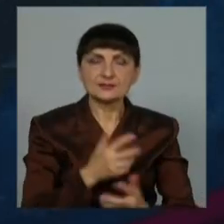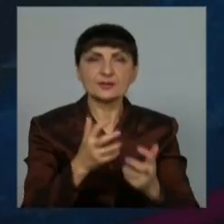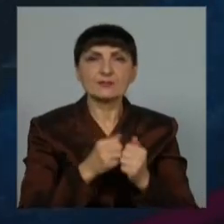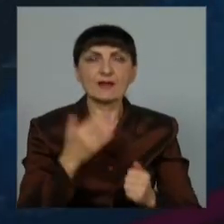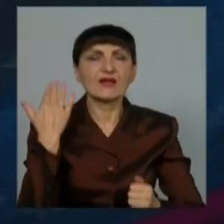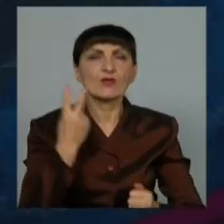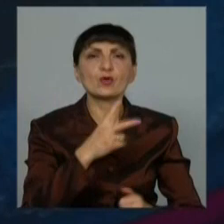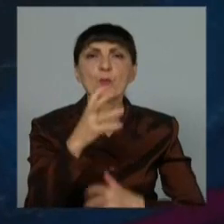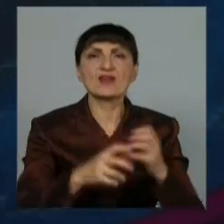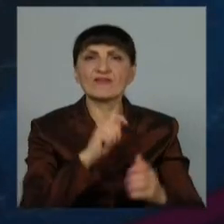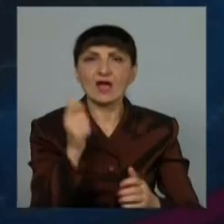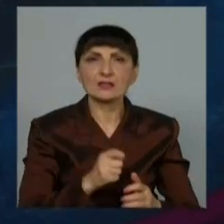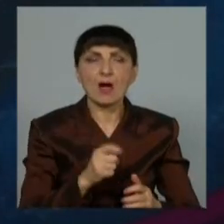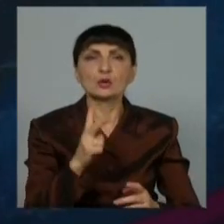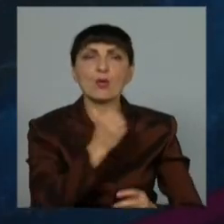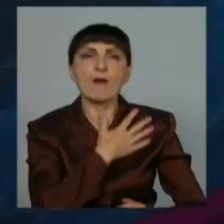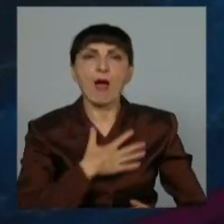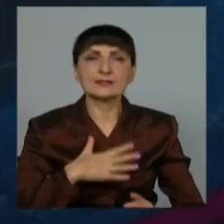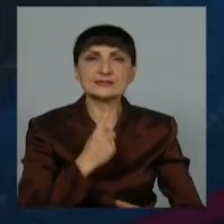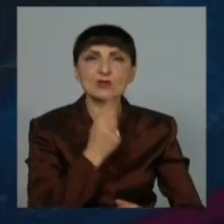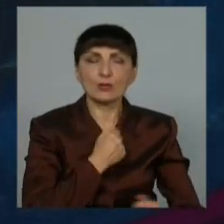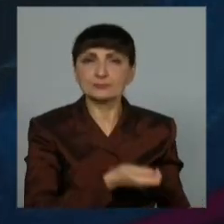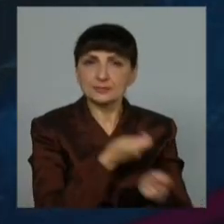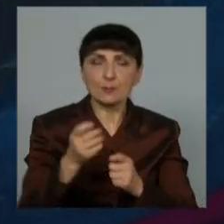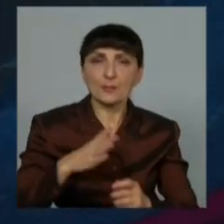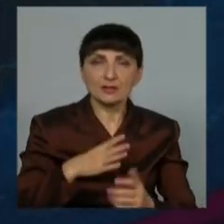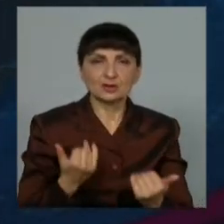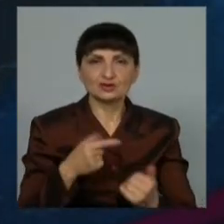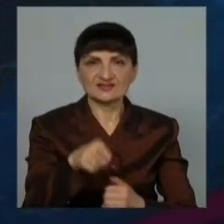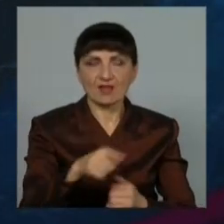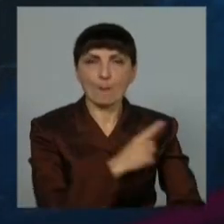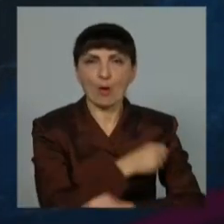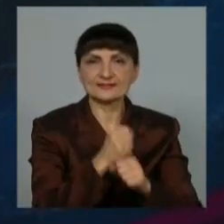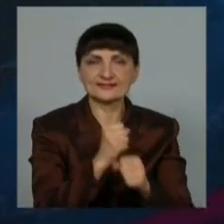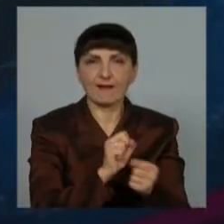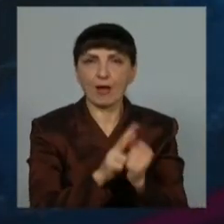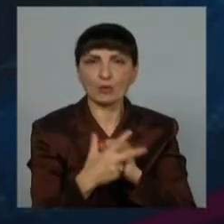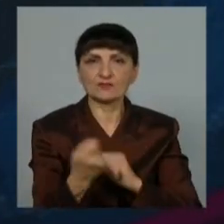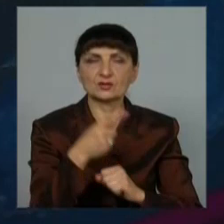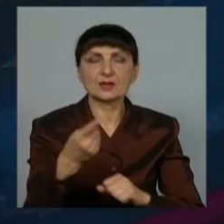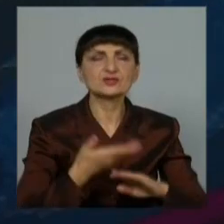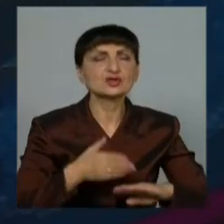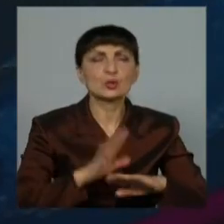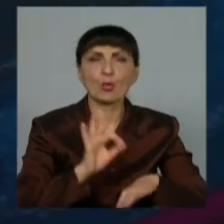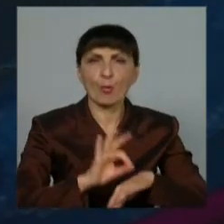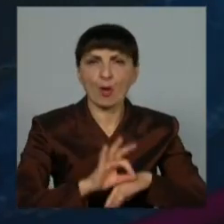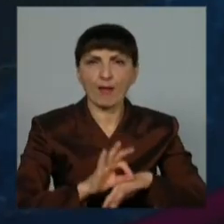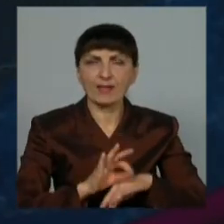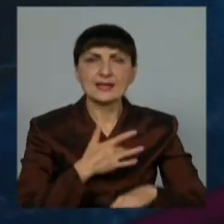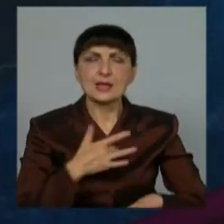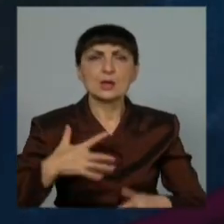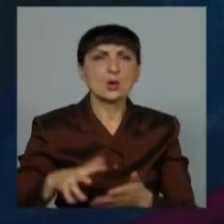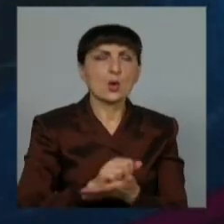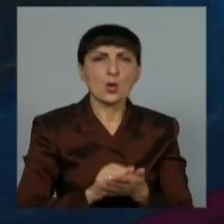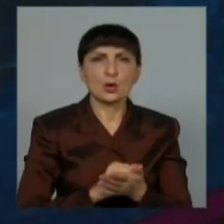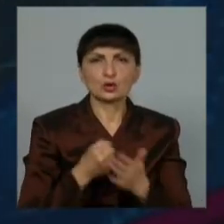годы Второй мировой раненых солдат, сейчас лечат от коронавируса. Там находятся тяжелобольные пациенты с тотальным поражением